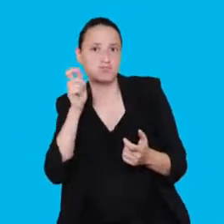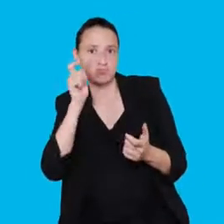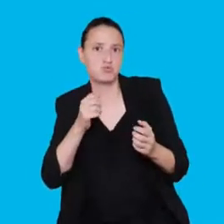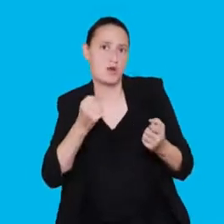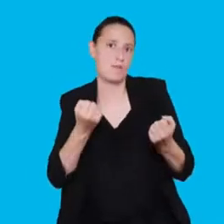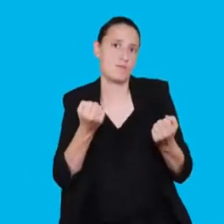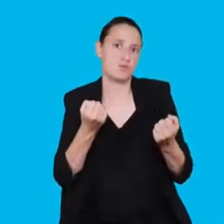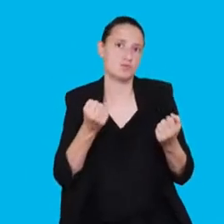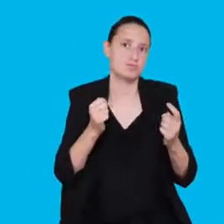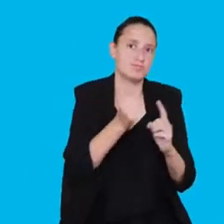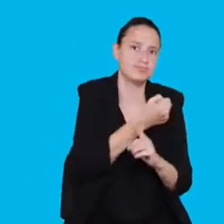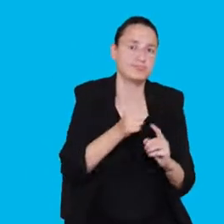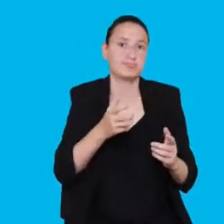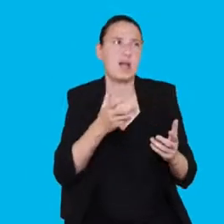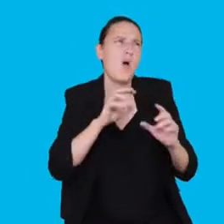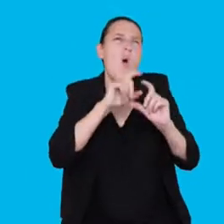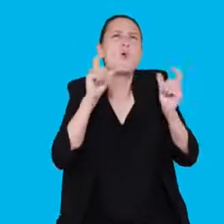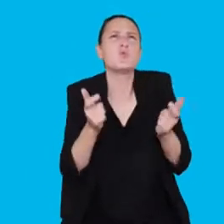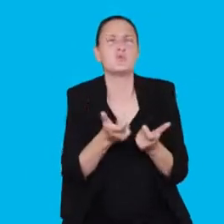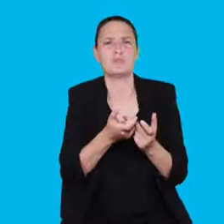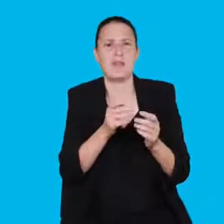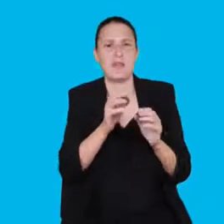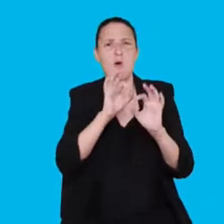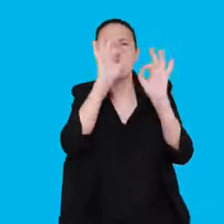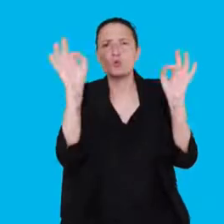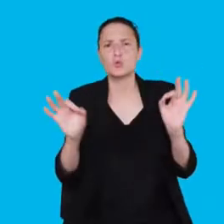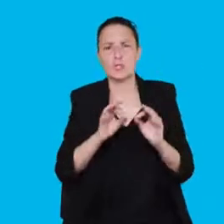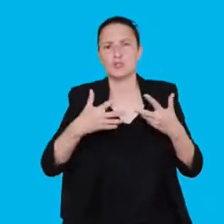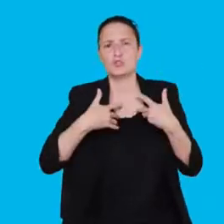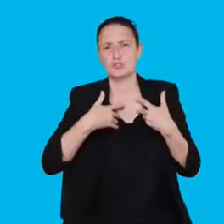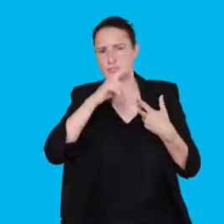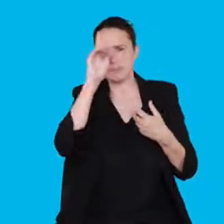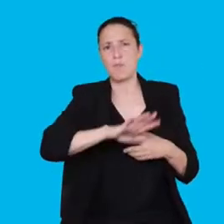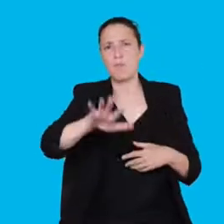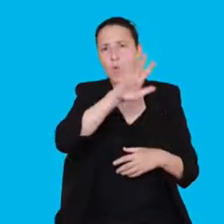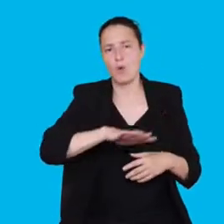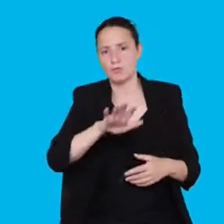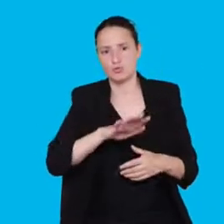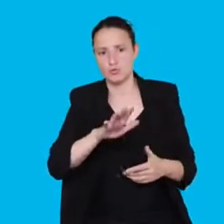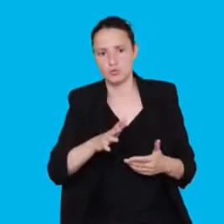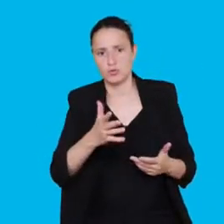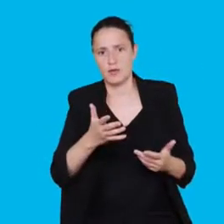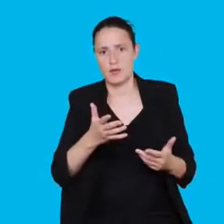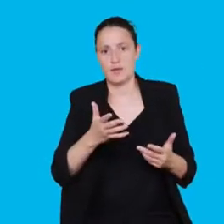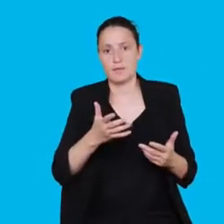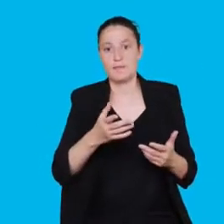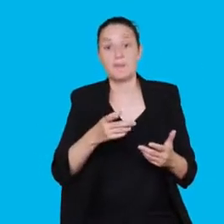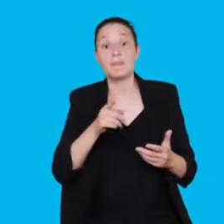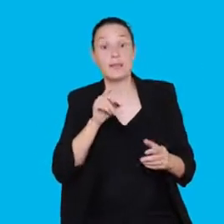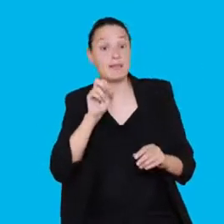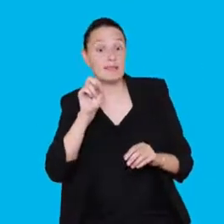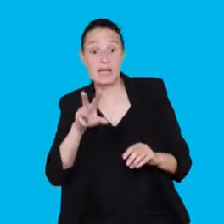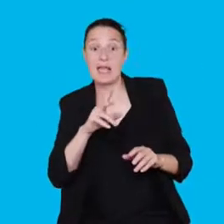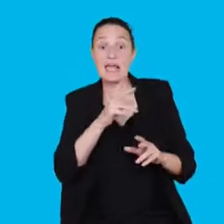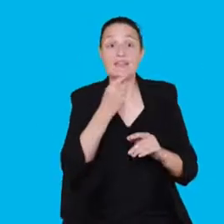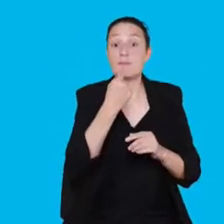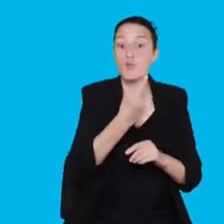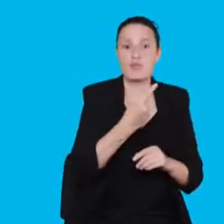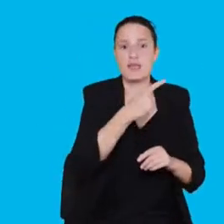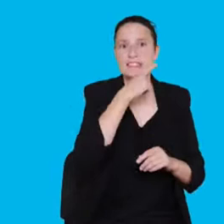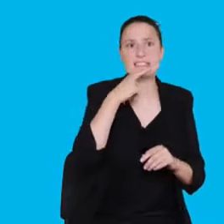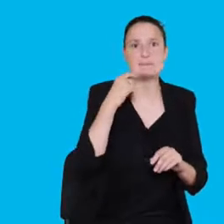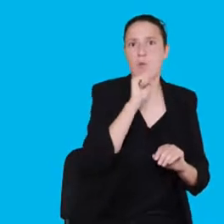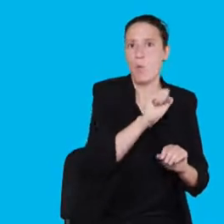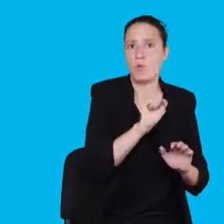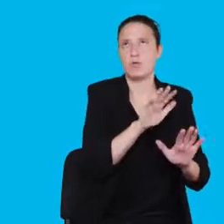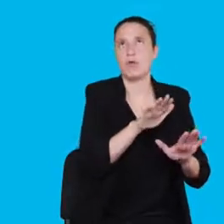do stosowania przemocy w ogóle w życiu publicznym i społecznym. Tego, na ile się akceptujemy. Tak. Ja nie mówię, że socjaliści w ogóle się odżegnywali